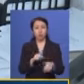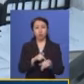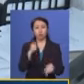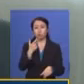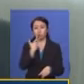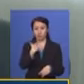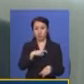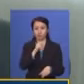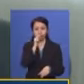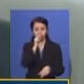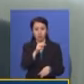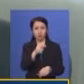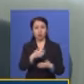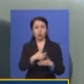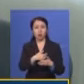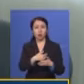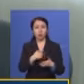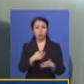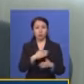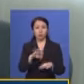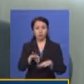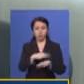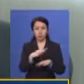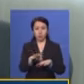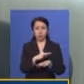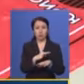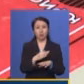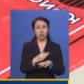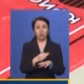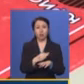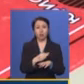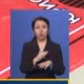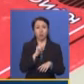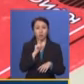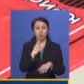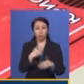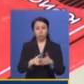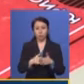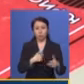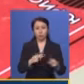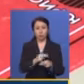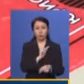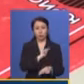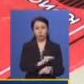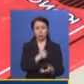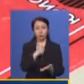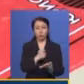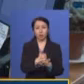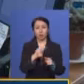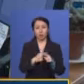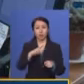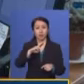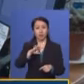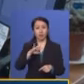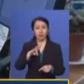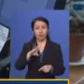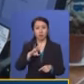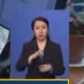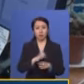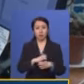чувствуют себя виноватыми перед супругом или сожителем. А это существенно усложняет профилактическую работу. Основным плюсом